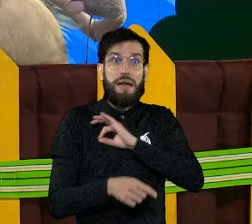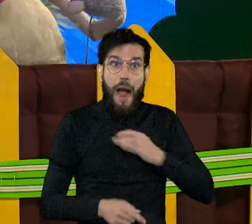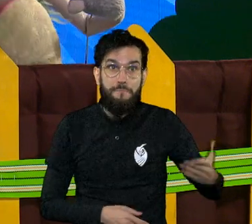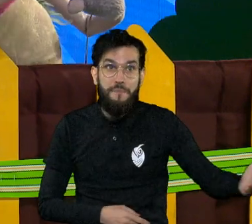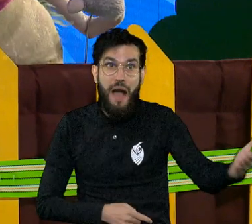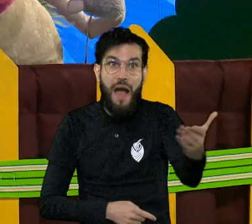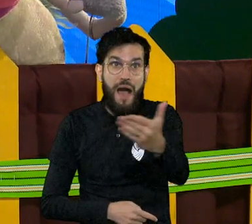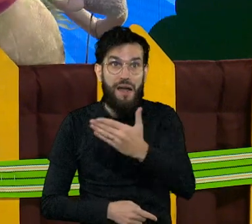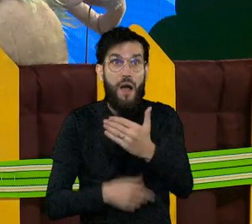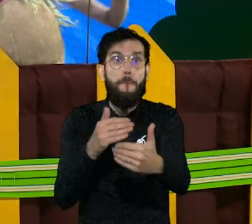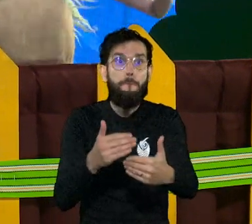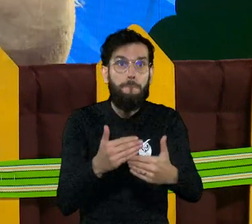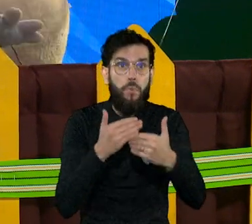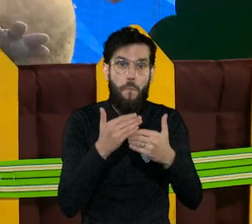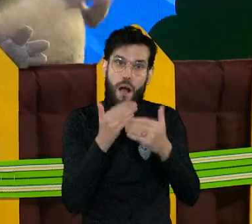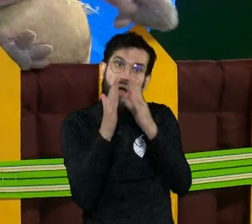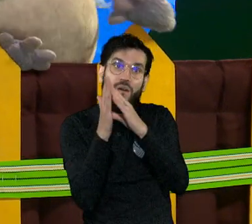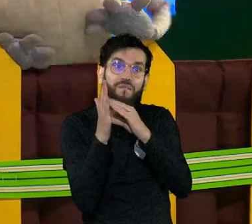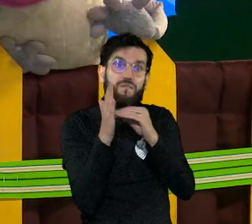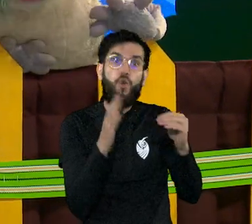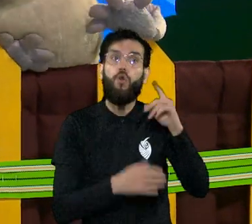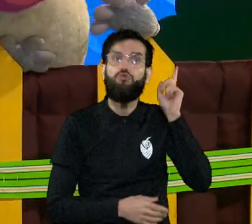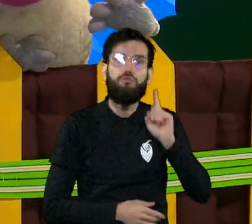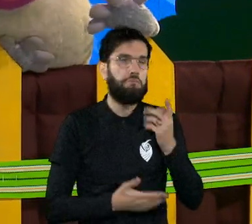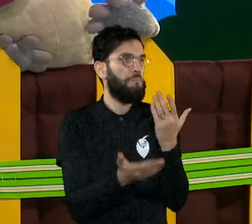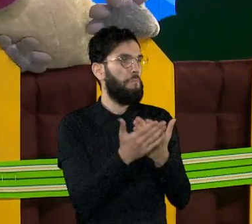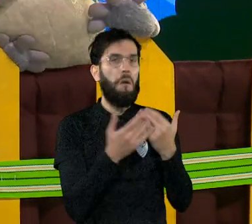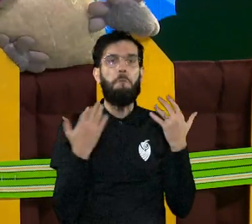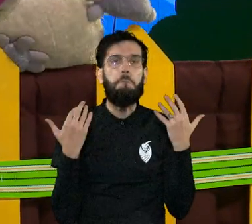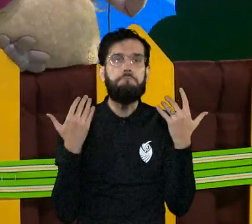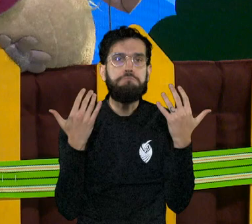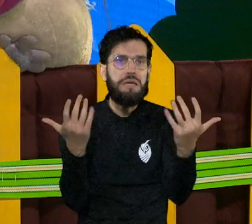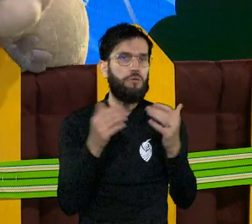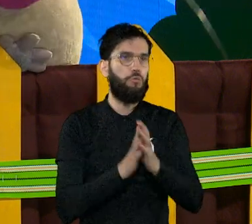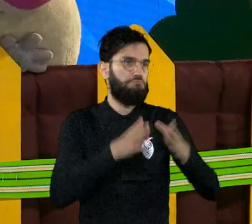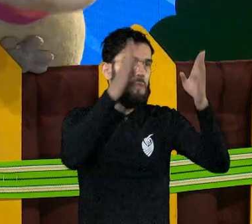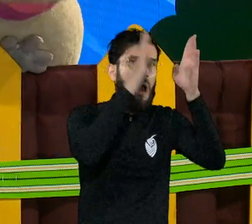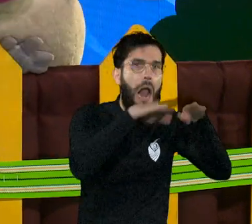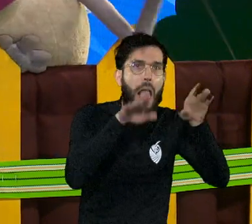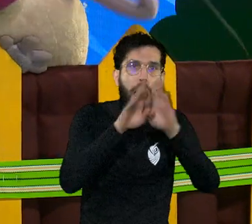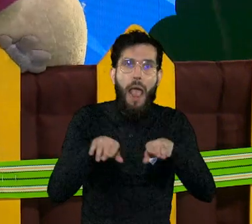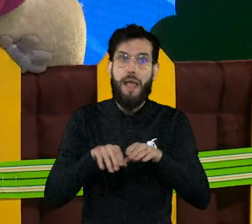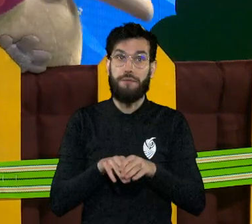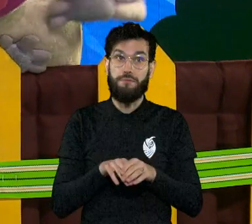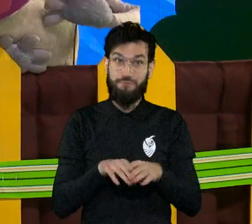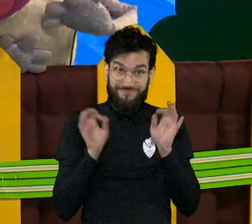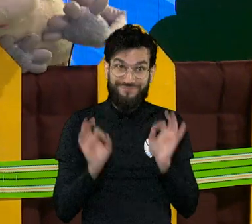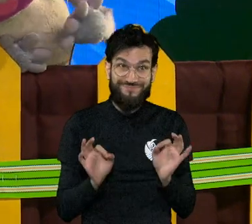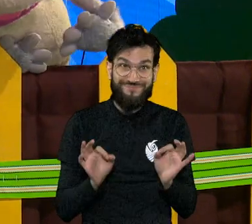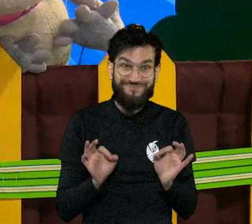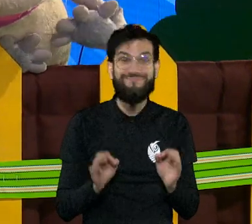môžete pomôcť napodobňovať zvuky prírody alebo lesa. Dobre? Super. Poďme na